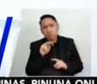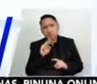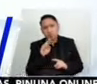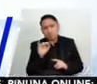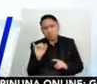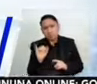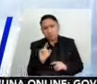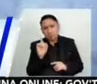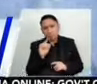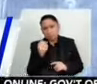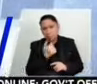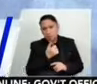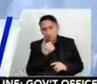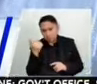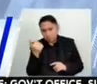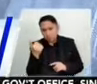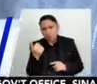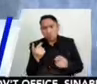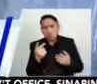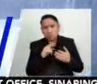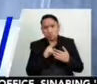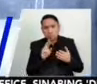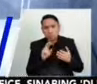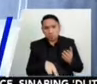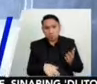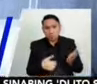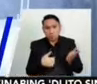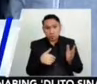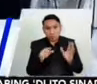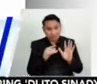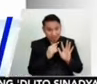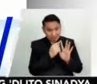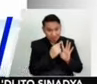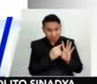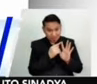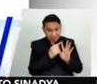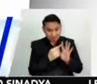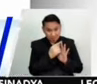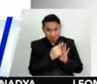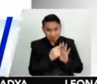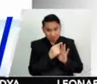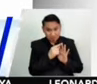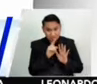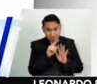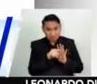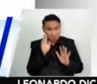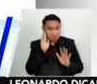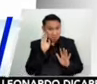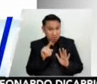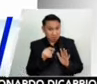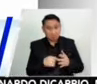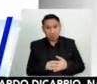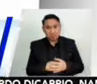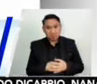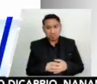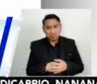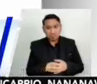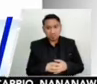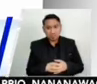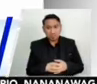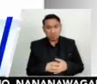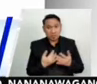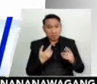lalabas sa fingerprint matching ng mga kapatid ni go inanunsyo ng senador na batay sa imbestigasyon ng